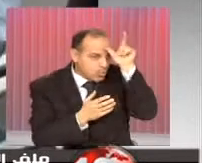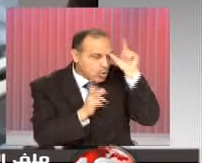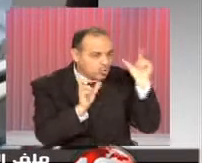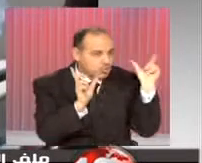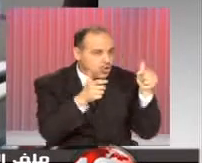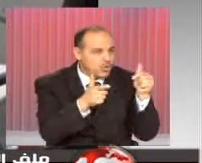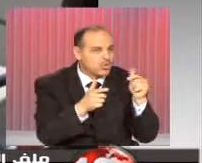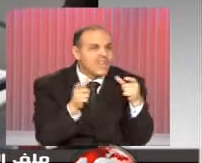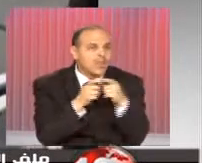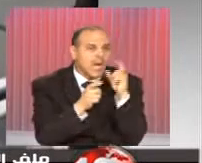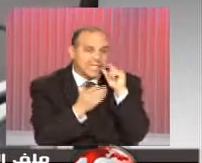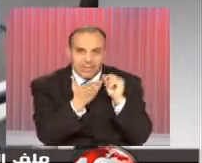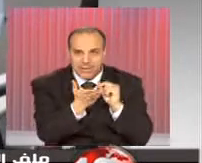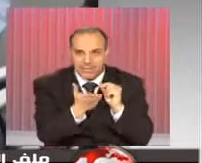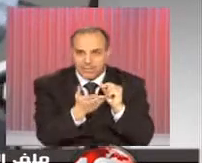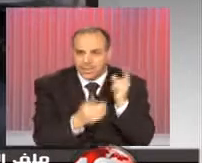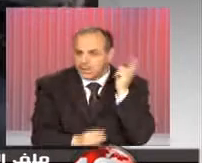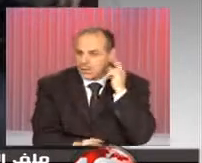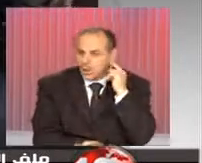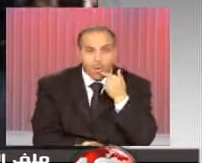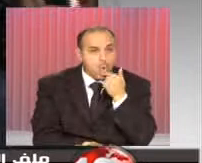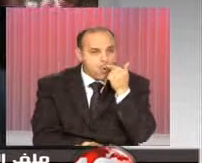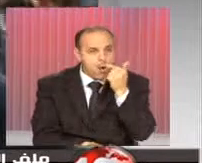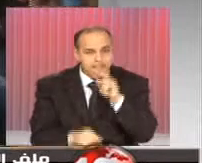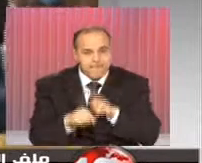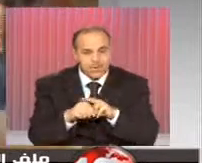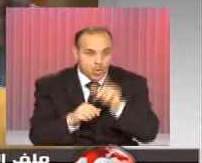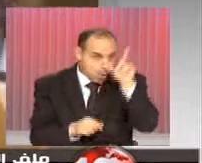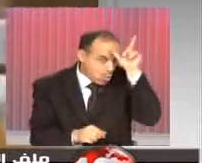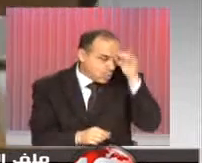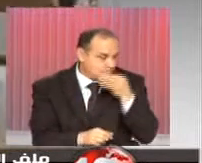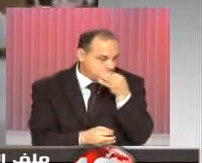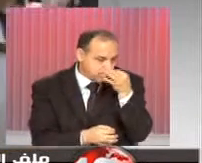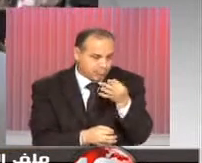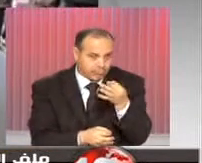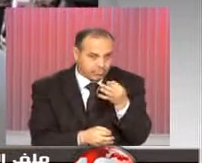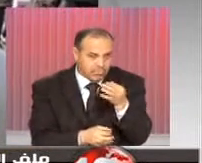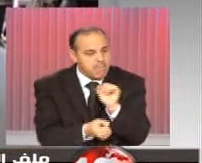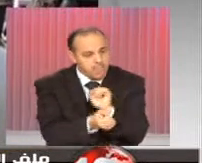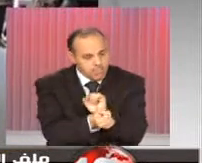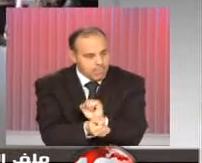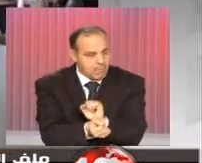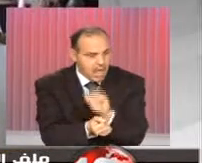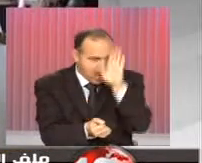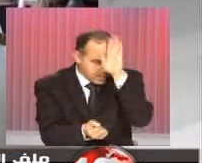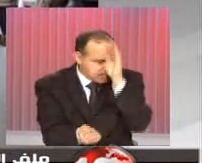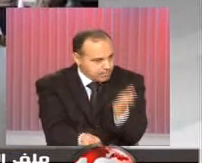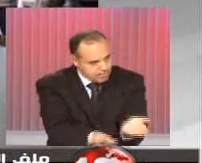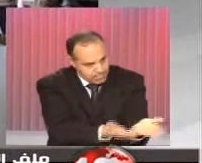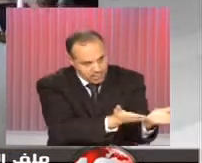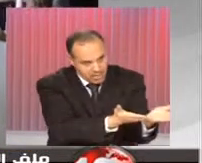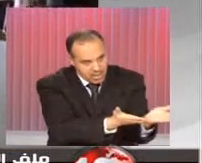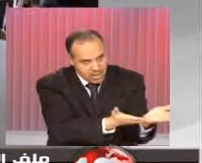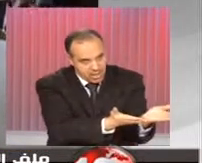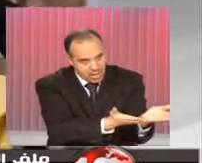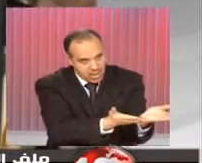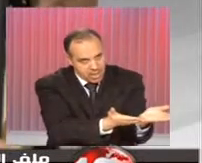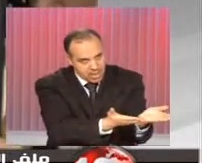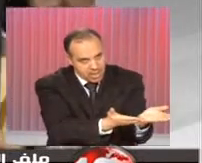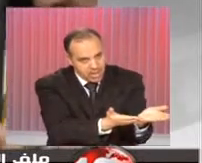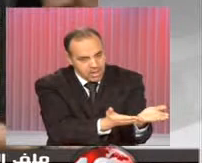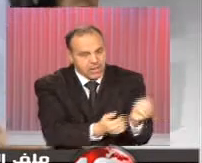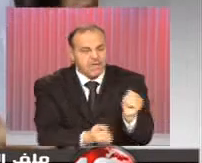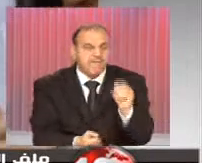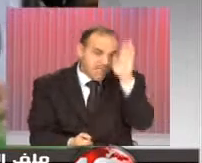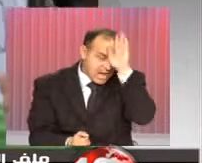لديها. وأشارت مصادر مطلعة أن السلطة الأردنية قد تسلم السجين العراقي لأحد شيوخ العشائر في محافظة